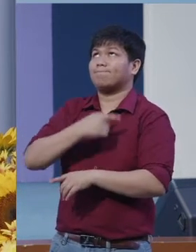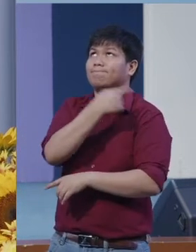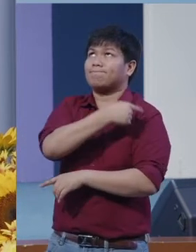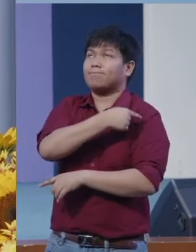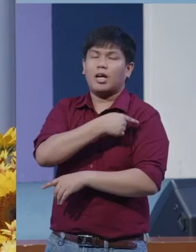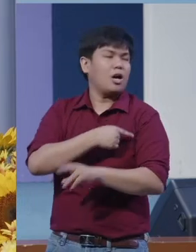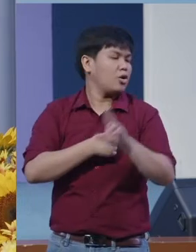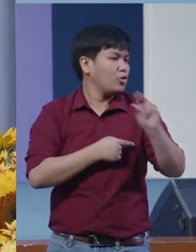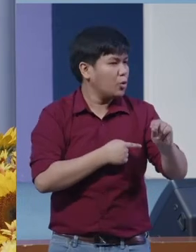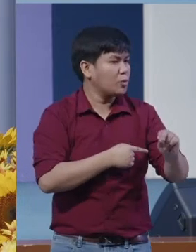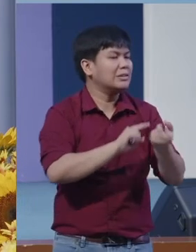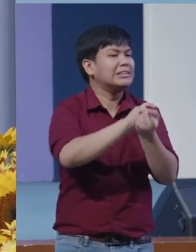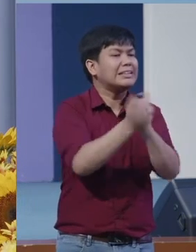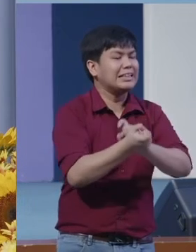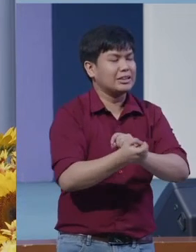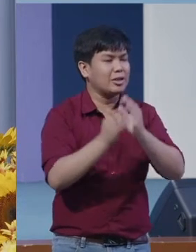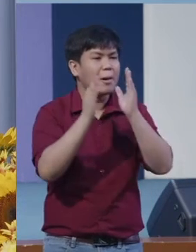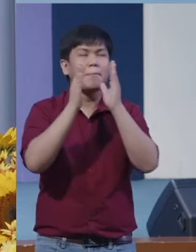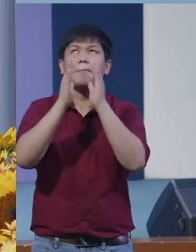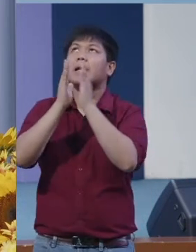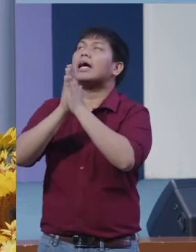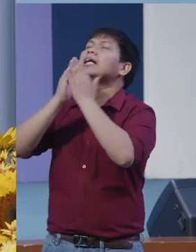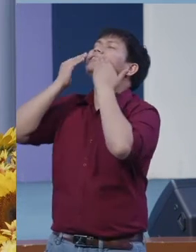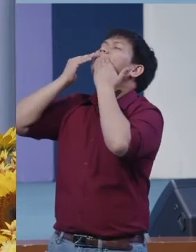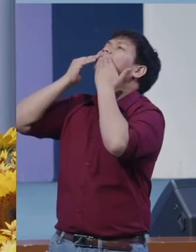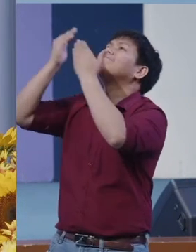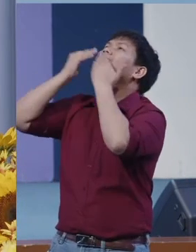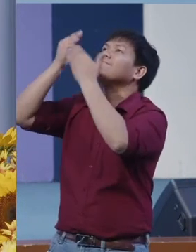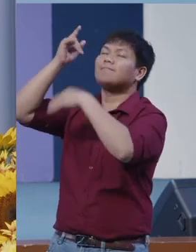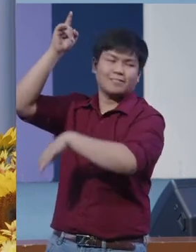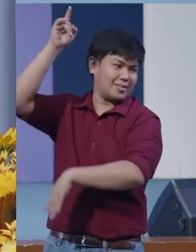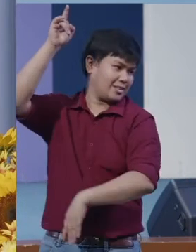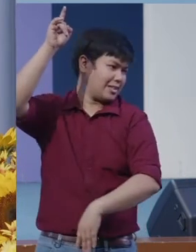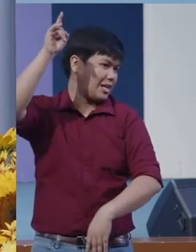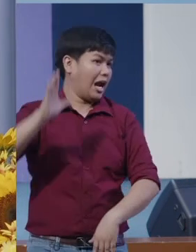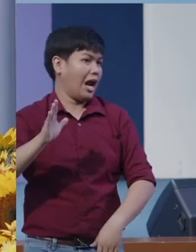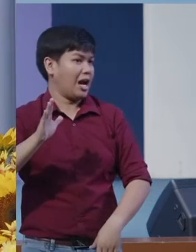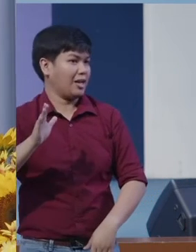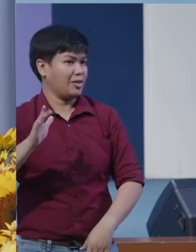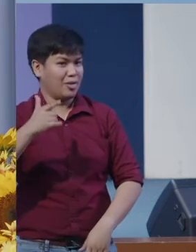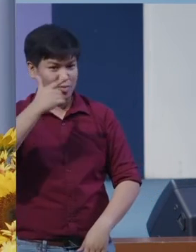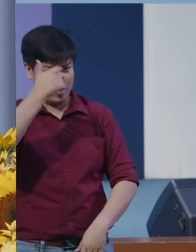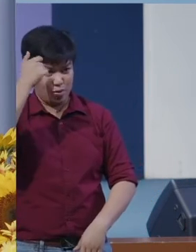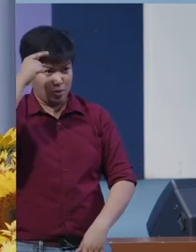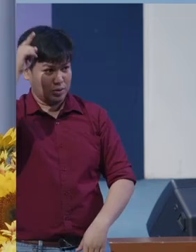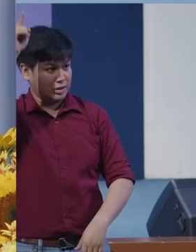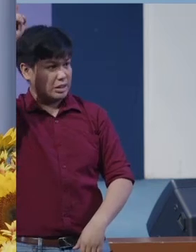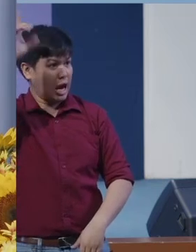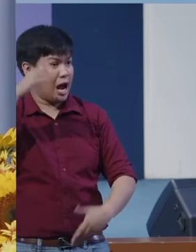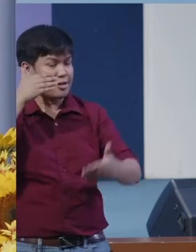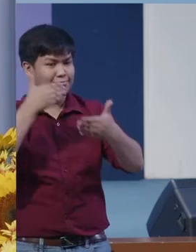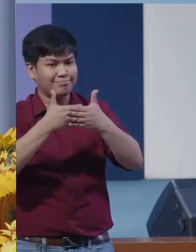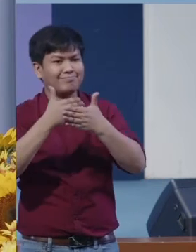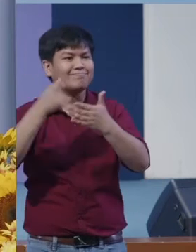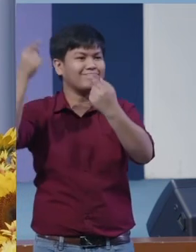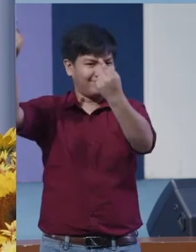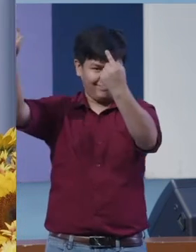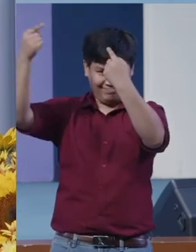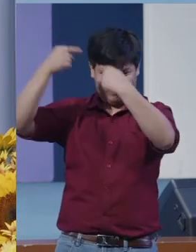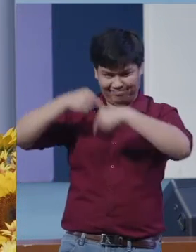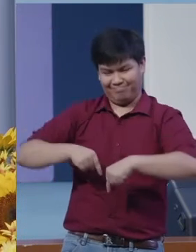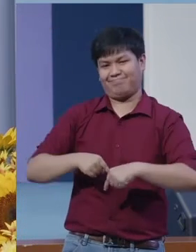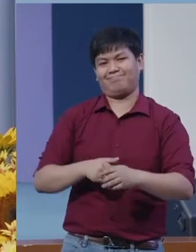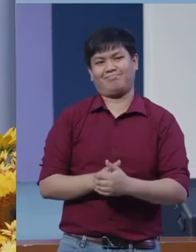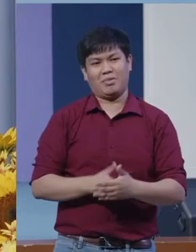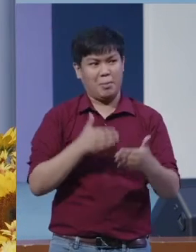Abangan natin ng may positibong pag-asa ang nalalapit na pagbabalik ng ating Panginoon. Mga kapatid, malapit na. Malapit